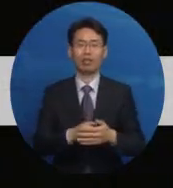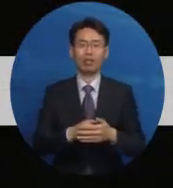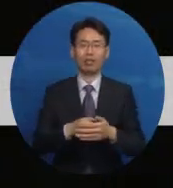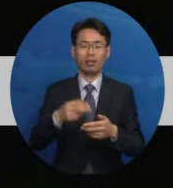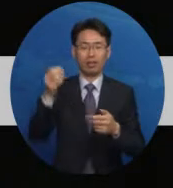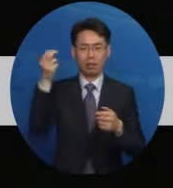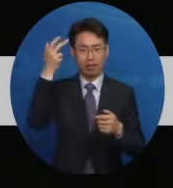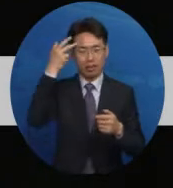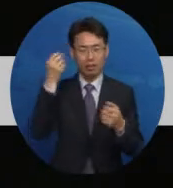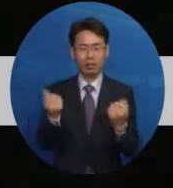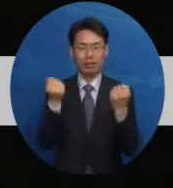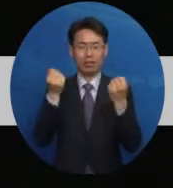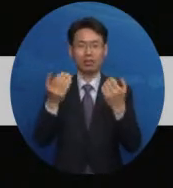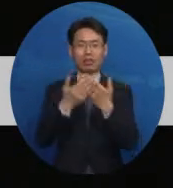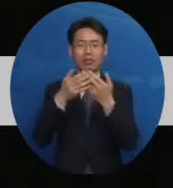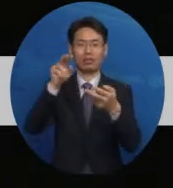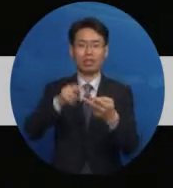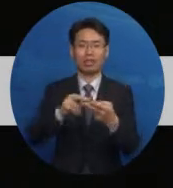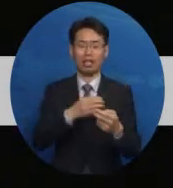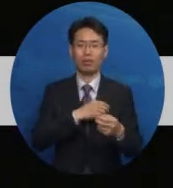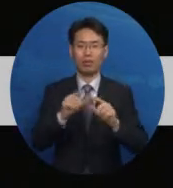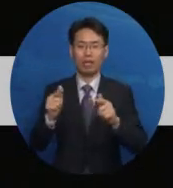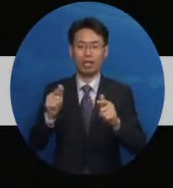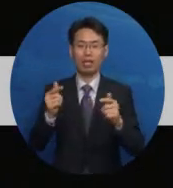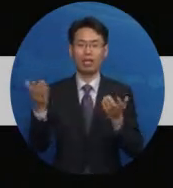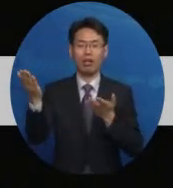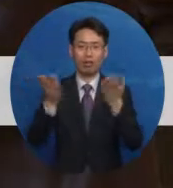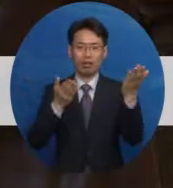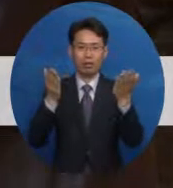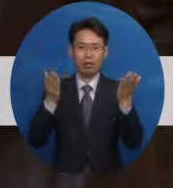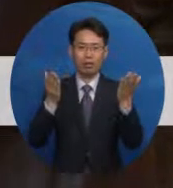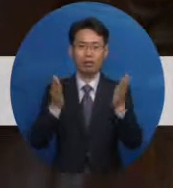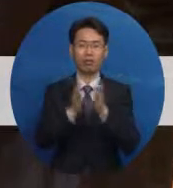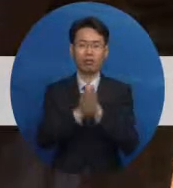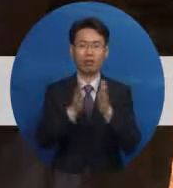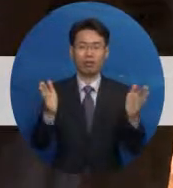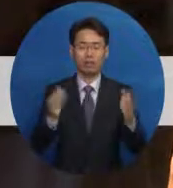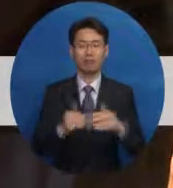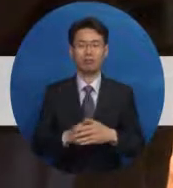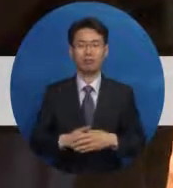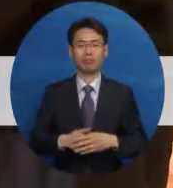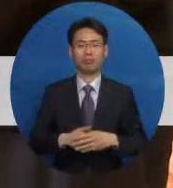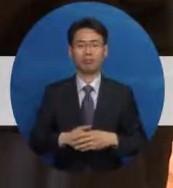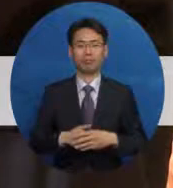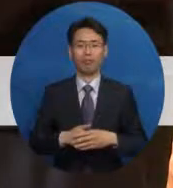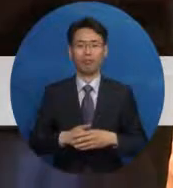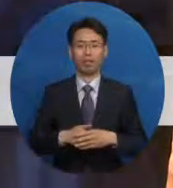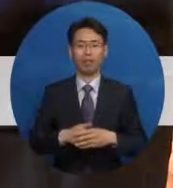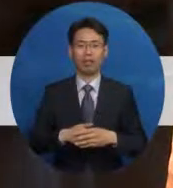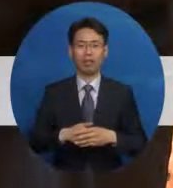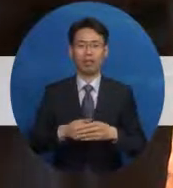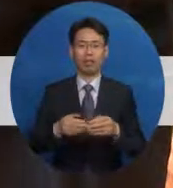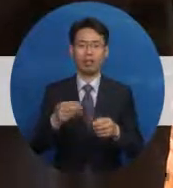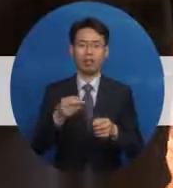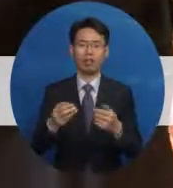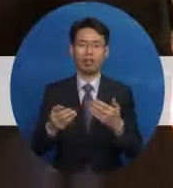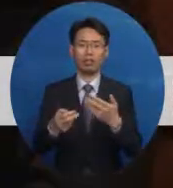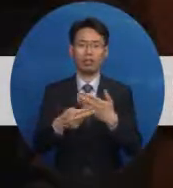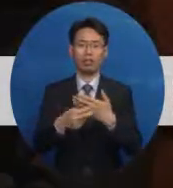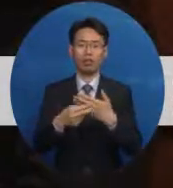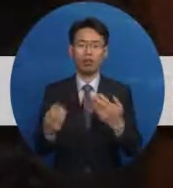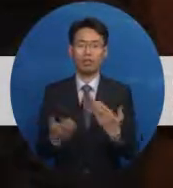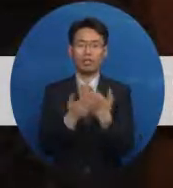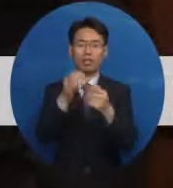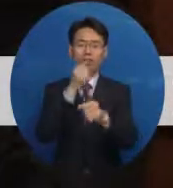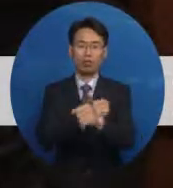남구 정신건강증진센터 회원들의 아름다운 세상, 아름다운 동행 퍼포먼스로 시작됐으며 시민 보건 향상과 의료